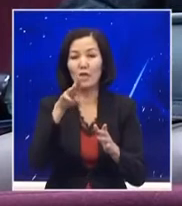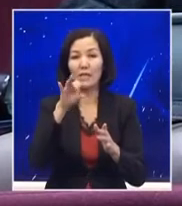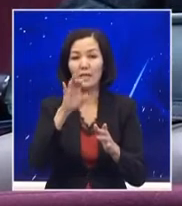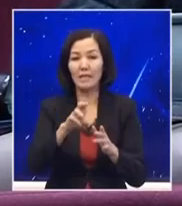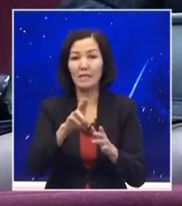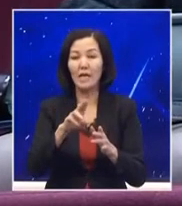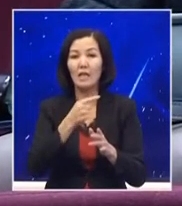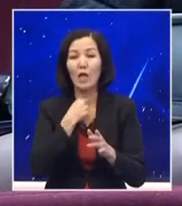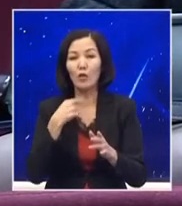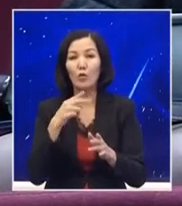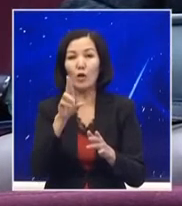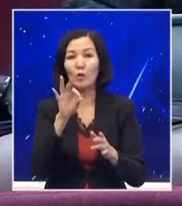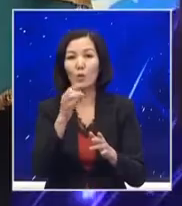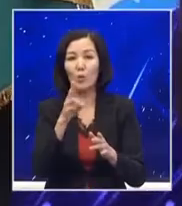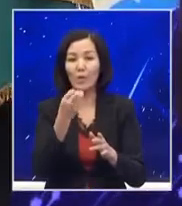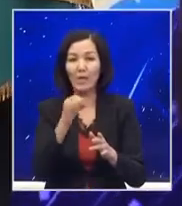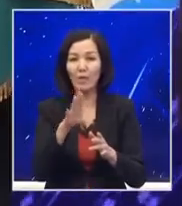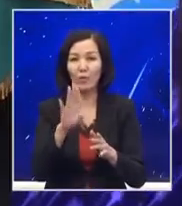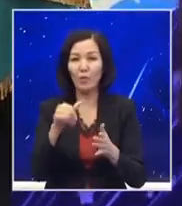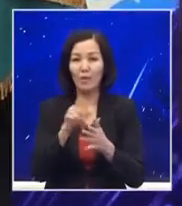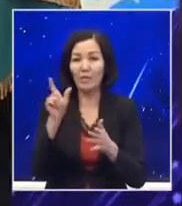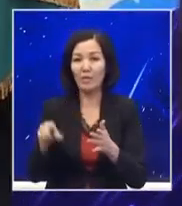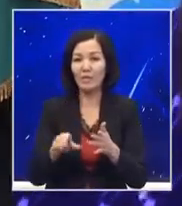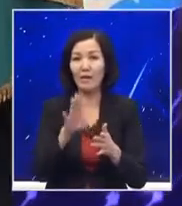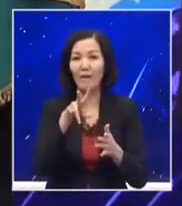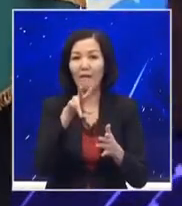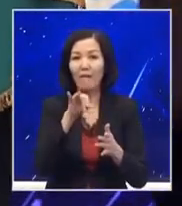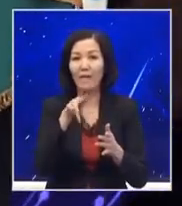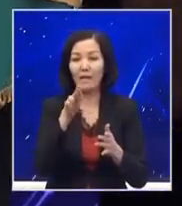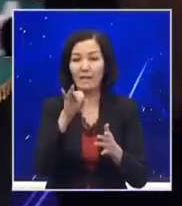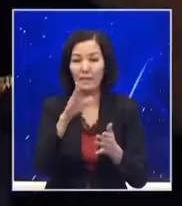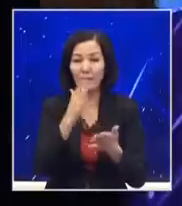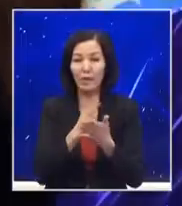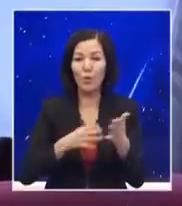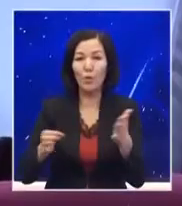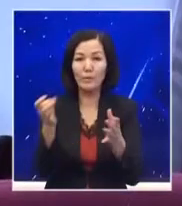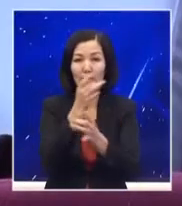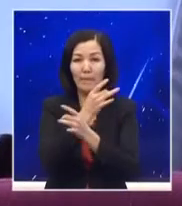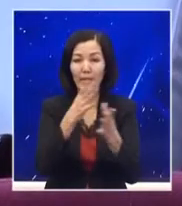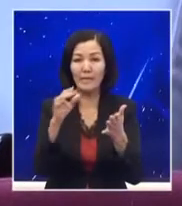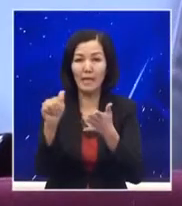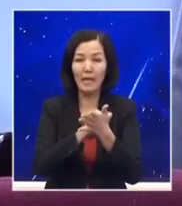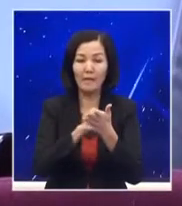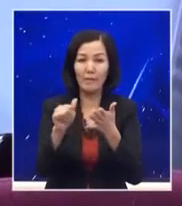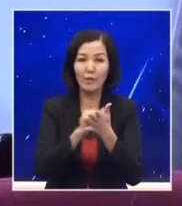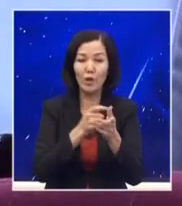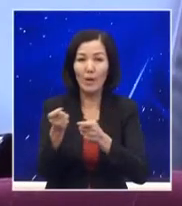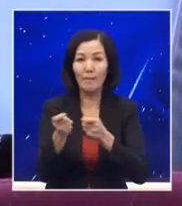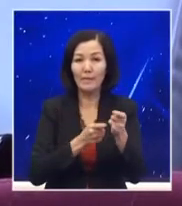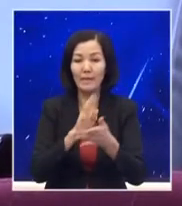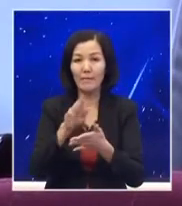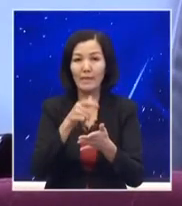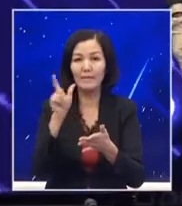көркейту жауапкершілігі шектеулі серіктестігінің башысы Владимир Оңалбайұлы, облыстық мәдениет архивтер құжаттама басқармасының